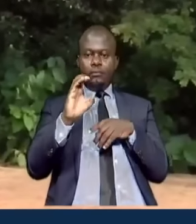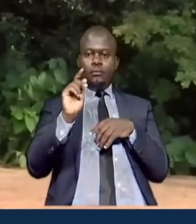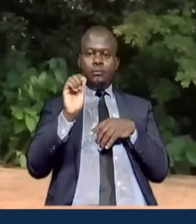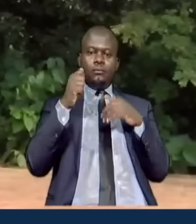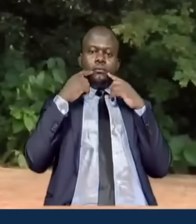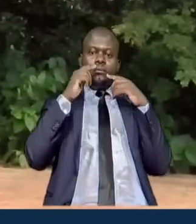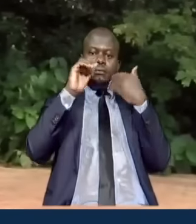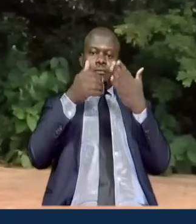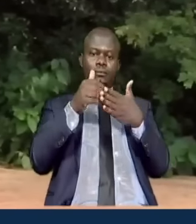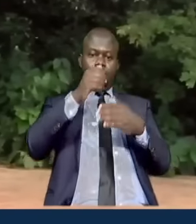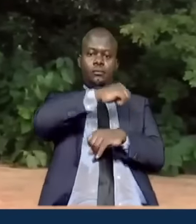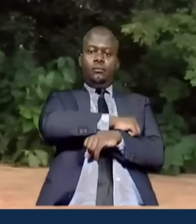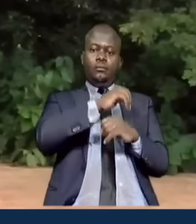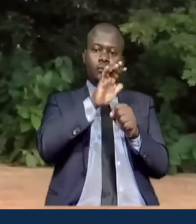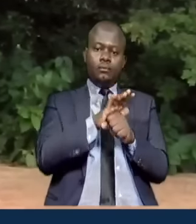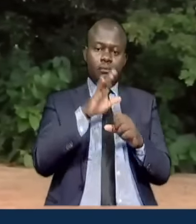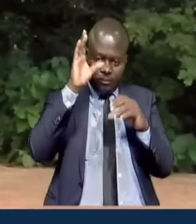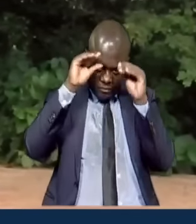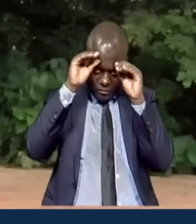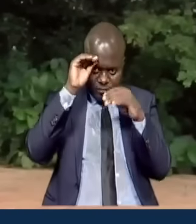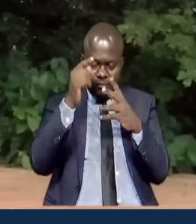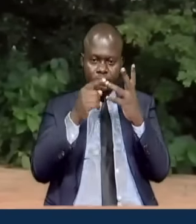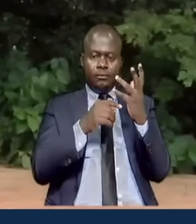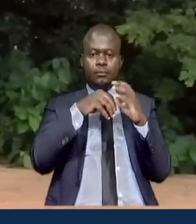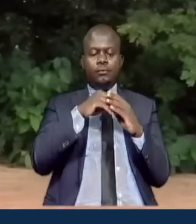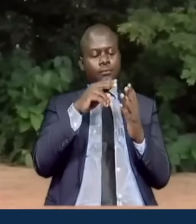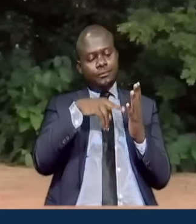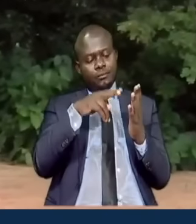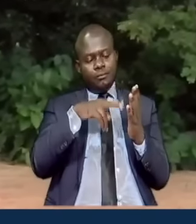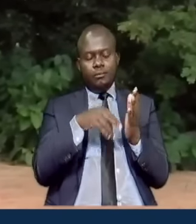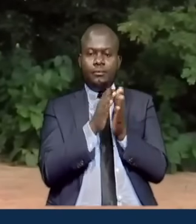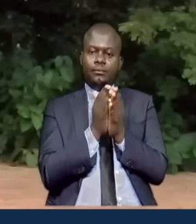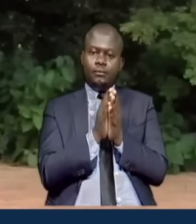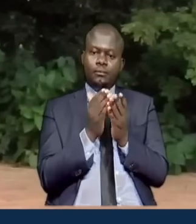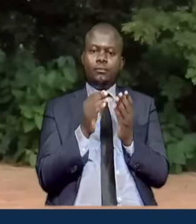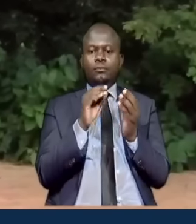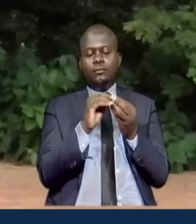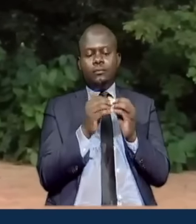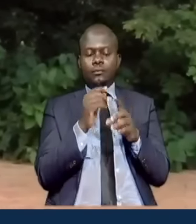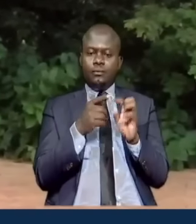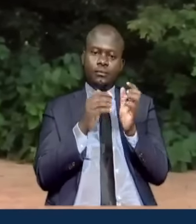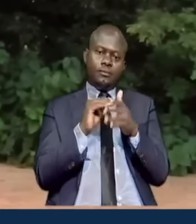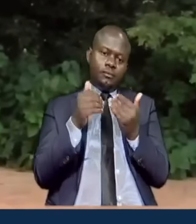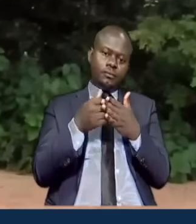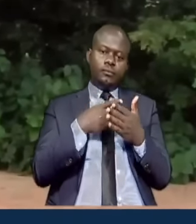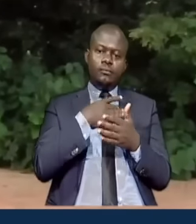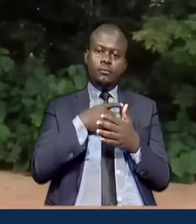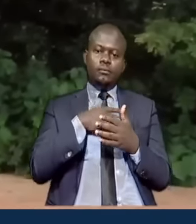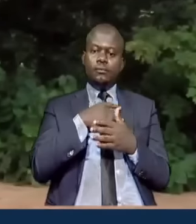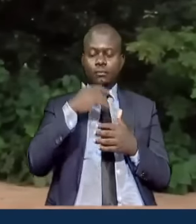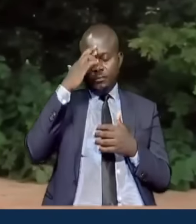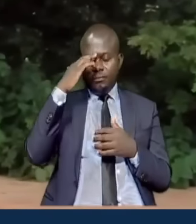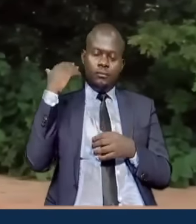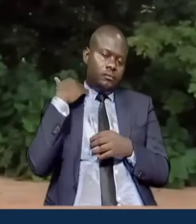aba banyeshuri inshuro nyinshi usanga biga amasomo yo mu bitabo, imibare n'andi atandukanye, ariko kuza gusura urwibutso rwa Jenoside